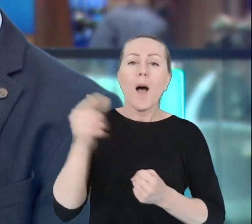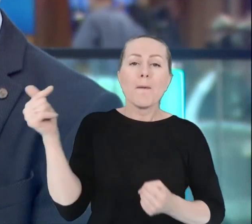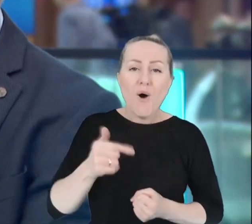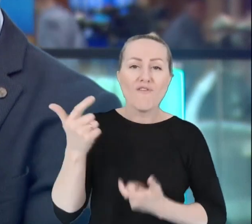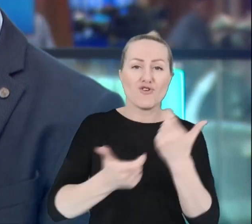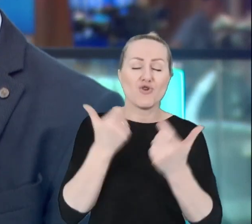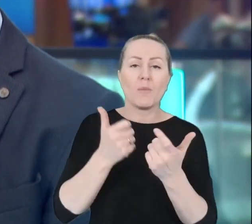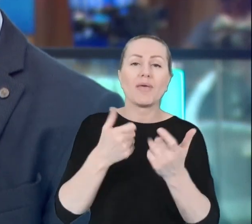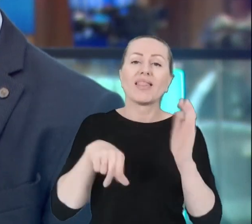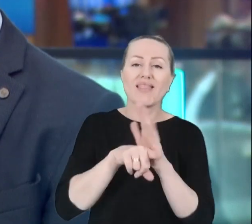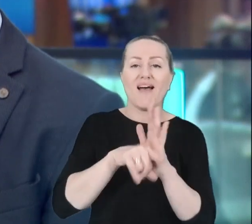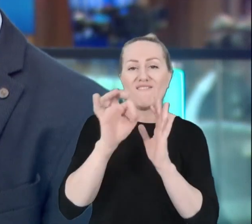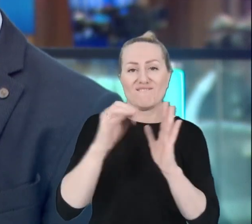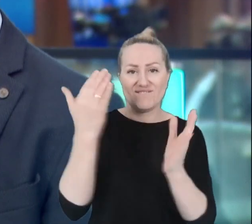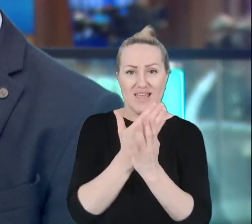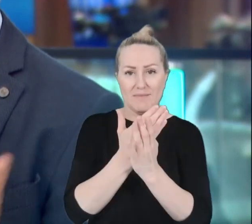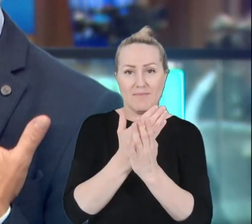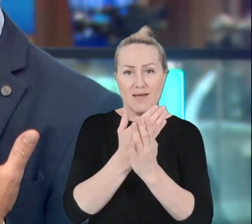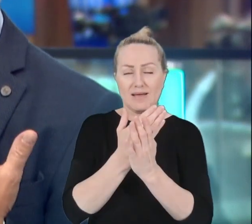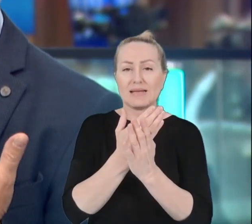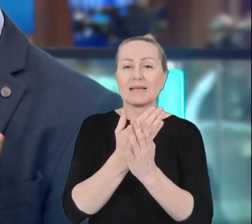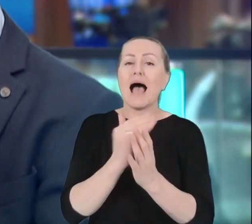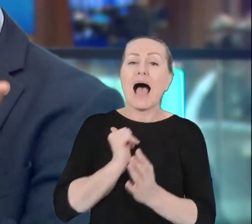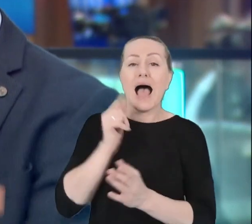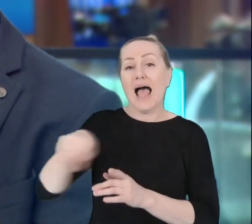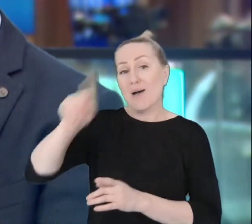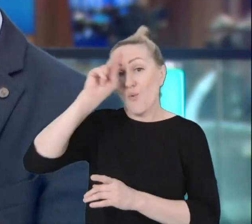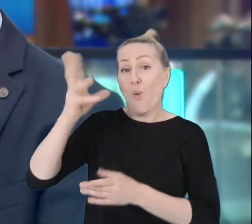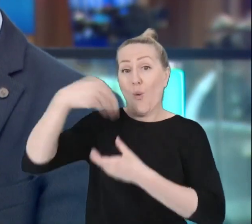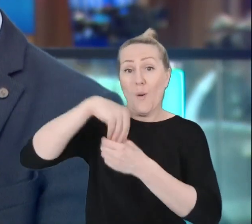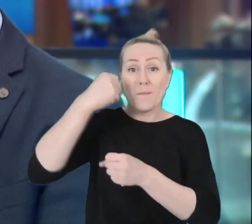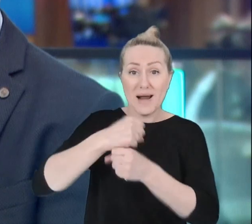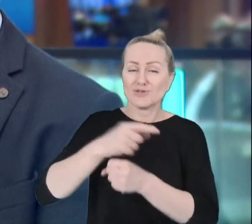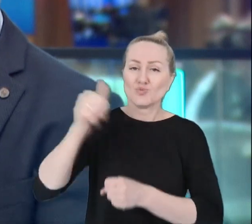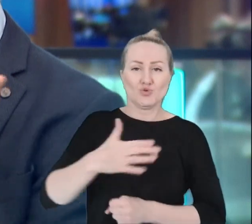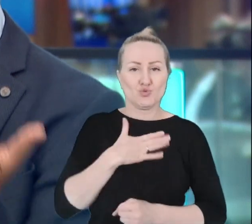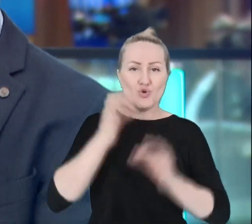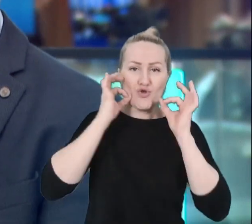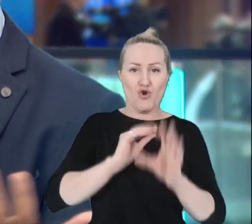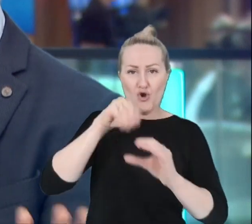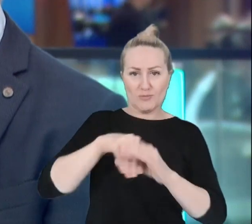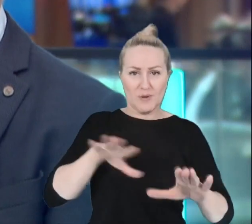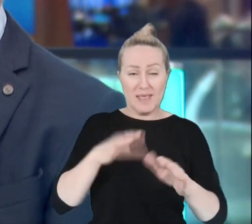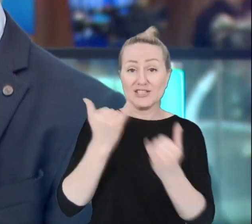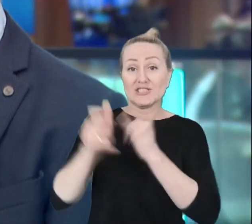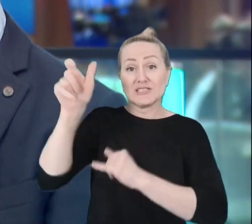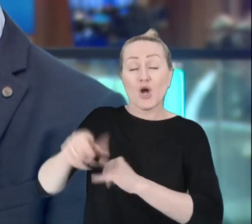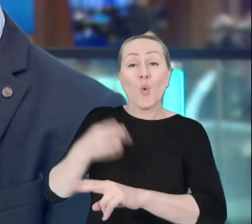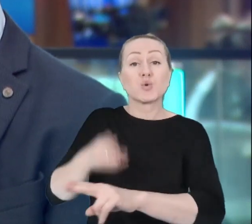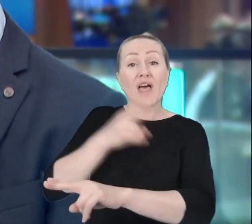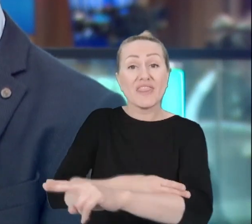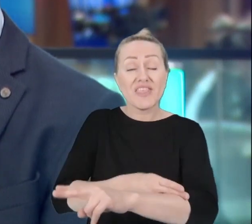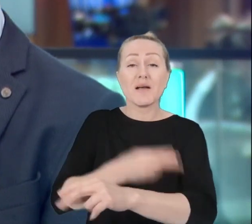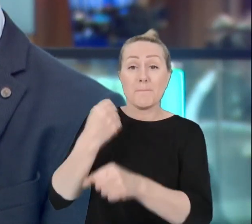firm, żeby ludzie czuli się w tym miejscu pracy dobrze. Jeżeli urzędniczka czuje się w tym miejscu pracy dobrze, może liczyć na wsparcie,